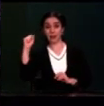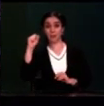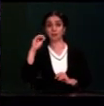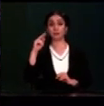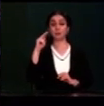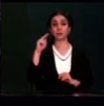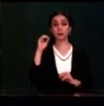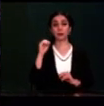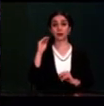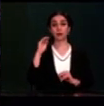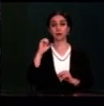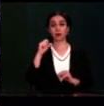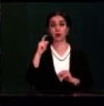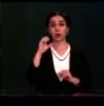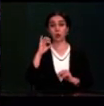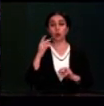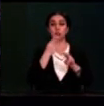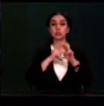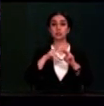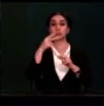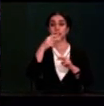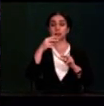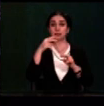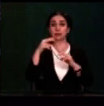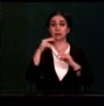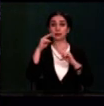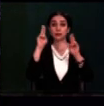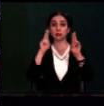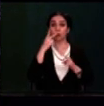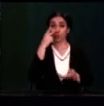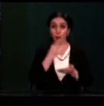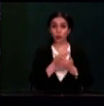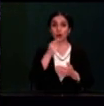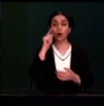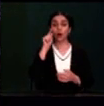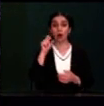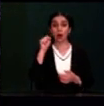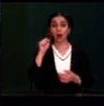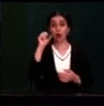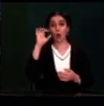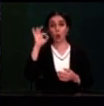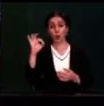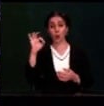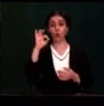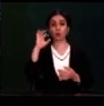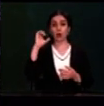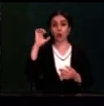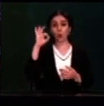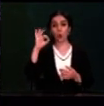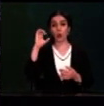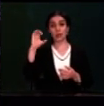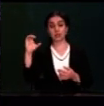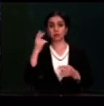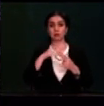Pifagor teoremasiga ko'ra A, O kvadrat demak radius bo'ladi. A, O kvadrat va O, S